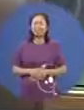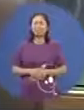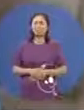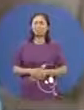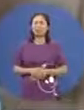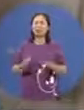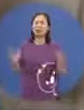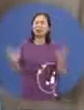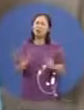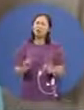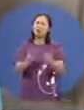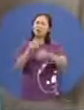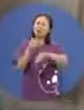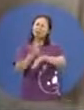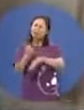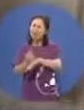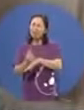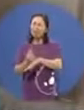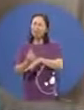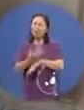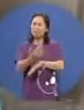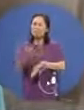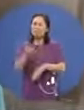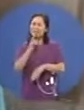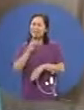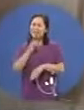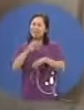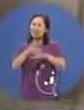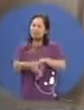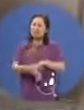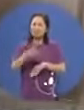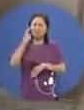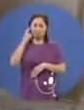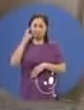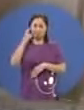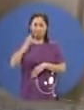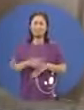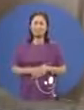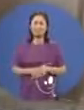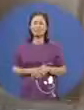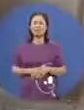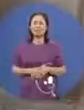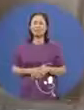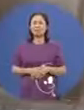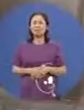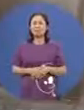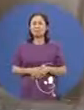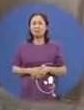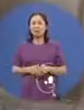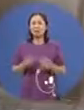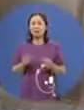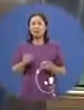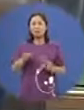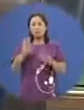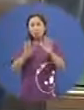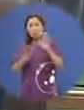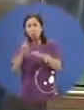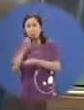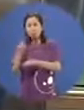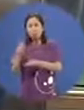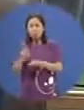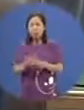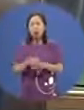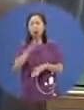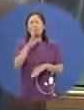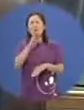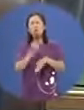あ言い過ぎる向きやね、この社会は。 ね、ついつい言ってしまいますね。 ところがね、はい、なんかそれぞれの家庭でこう見てるとですね、はい、まあひいひい言